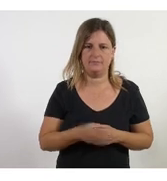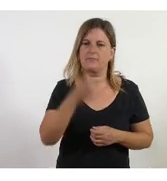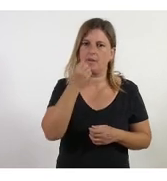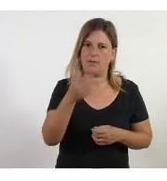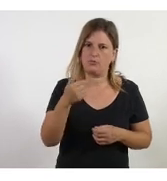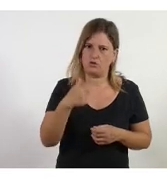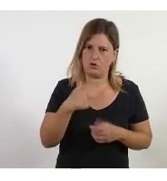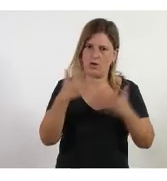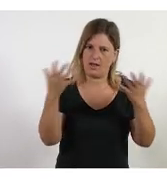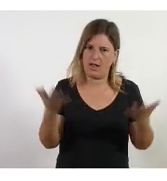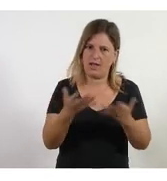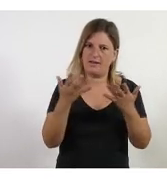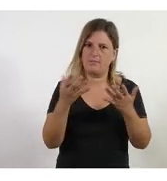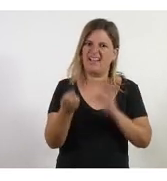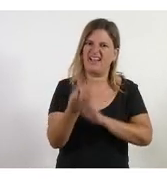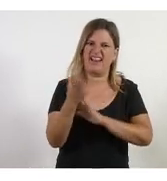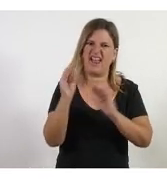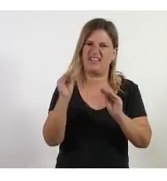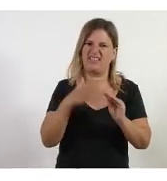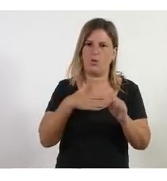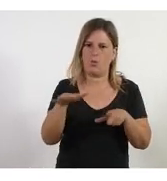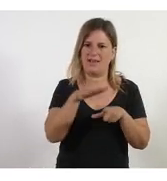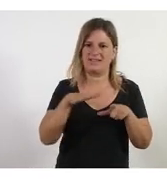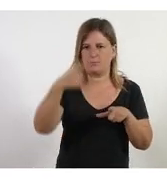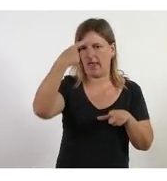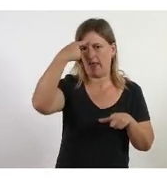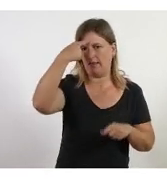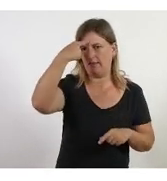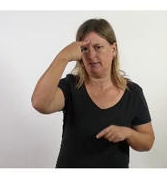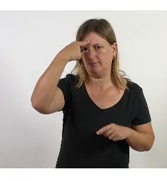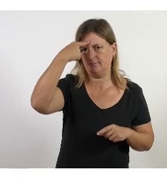convido a que et creïs el teu propi espai aquí dintre.